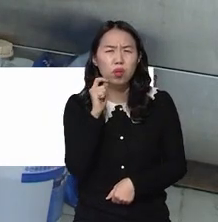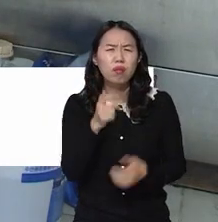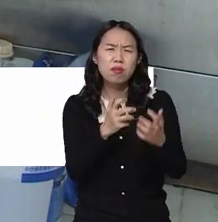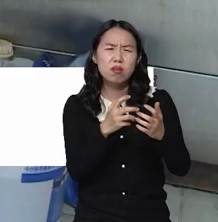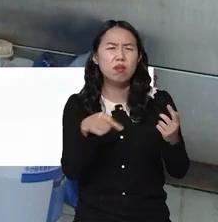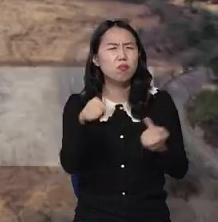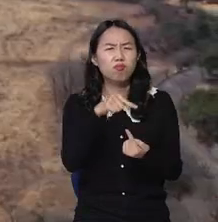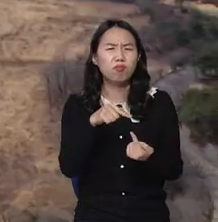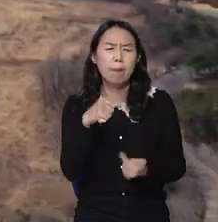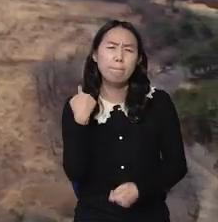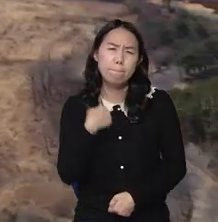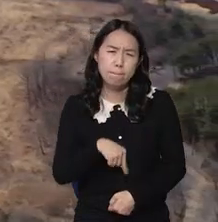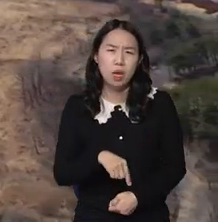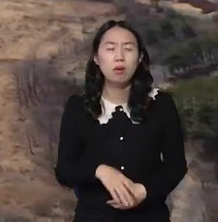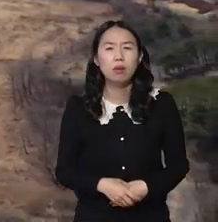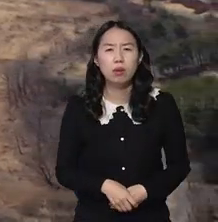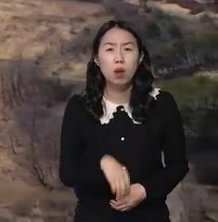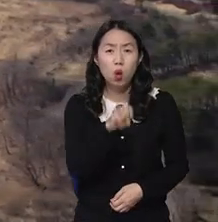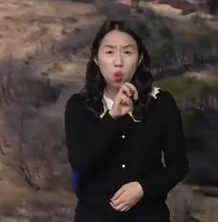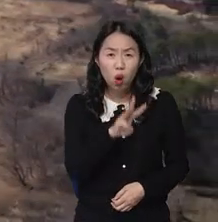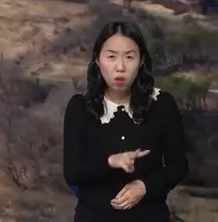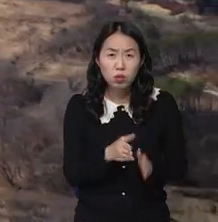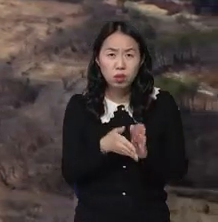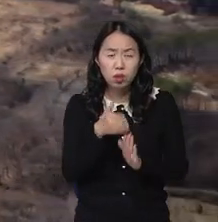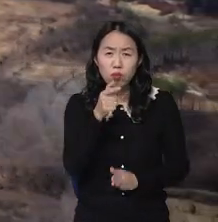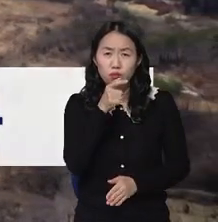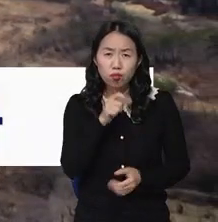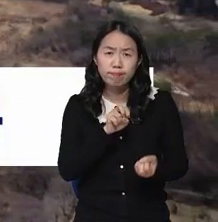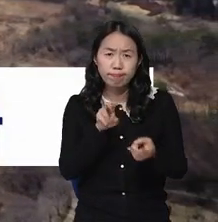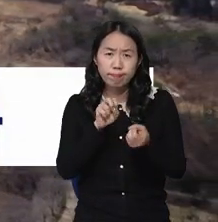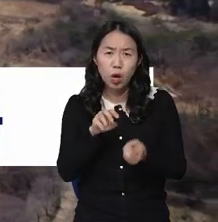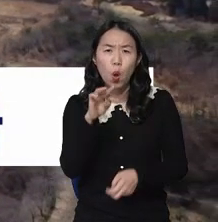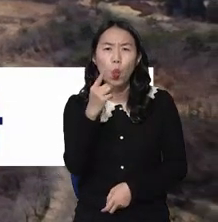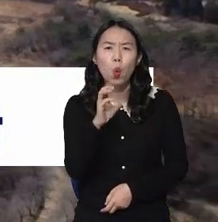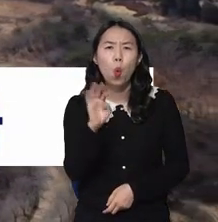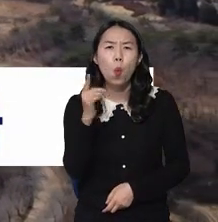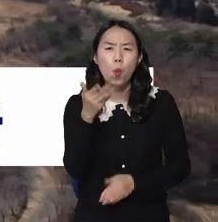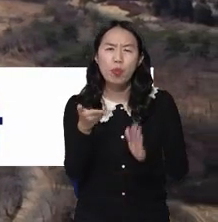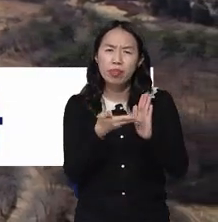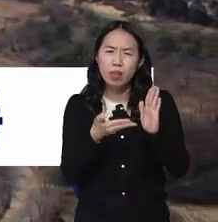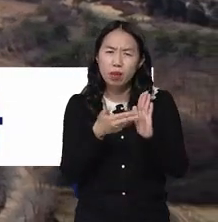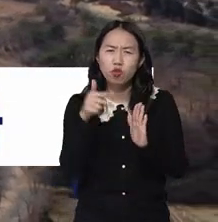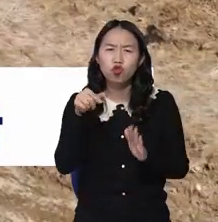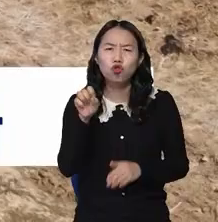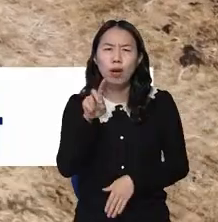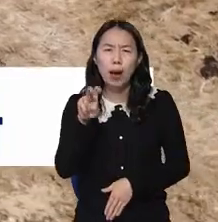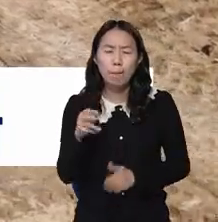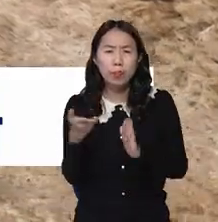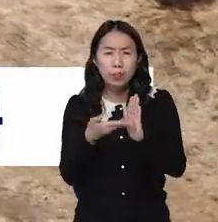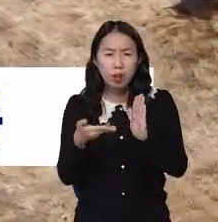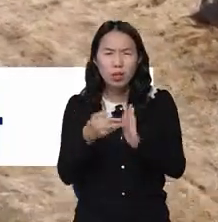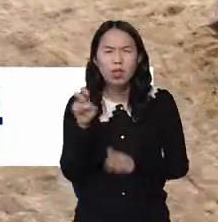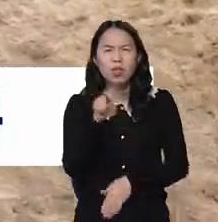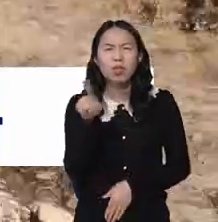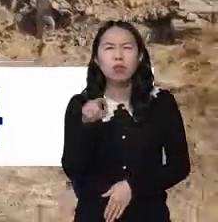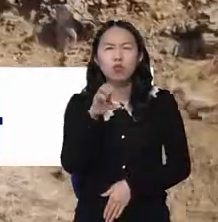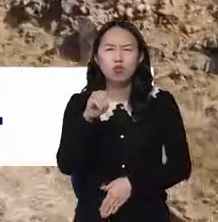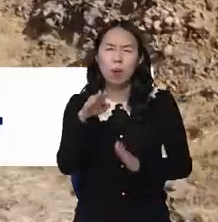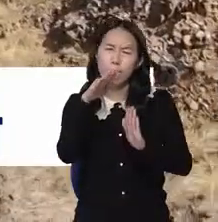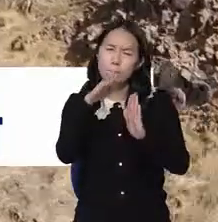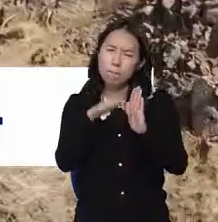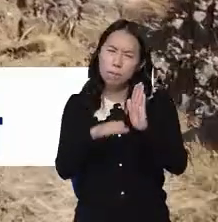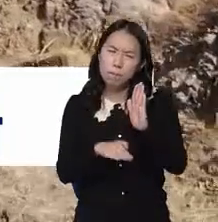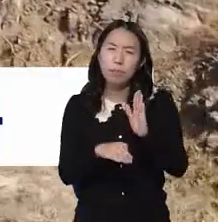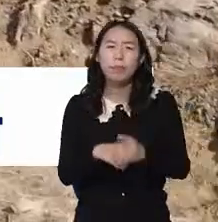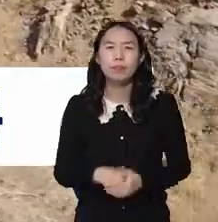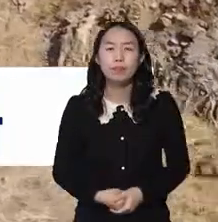돌리고 있습니다. 광주광역시의 식수를 공급하는 동북댐과 주암댐의 저수율은 20%대